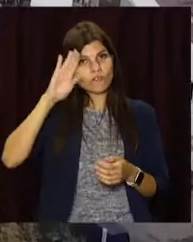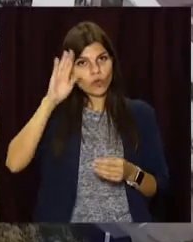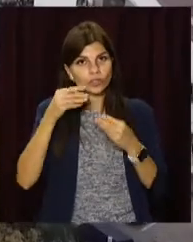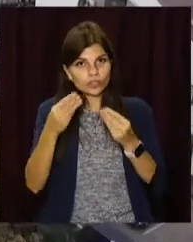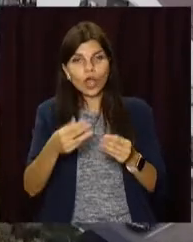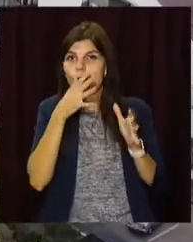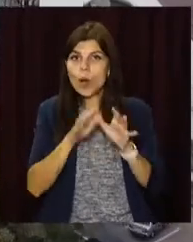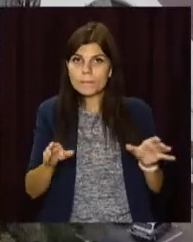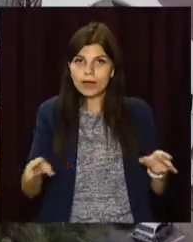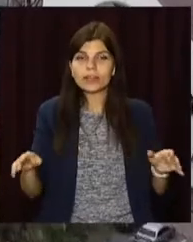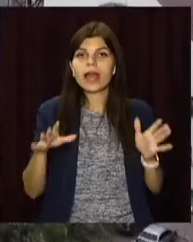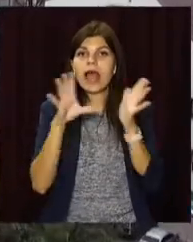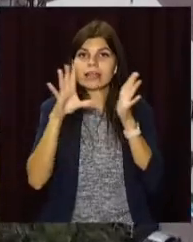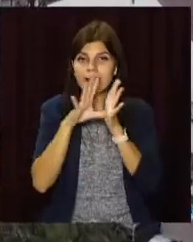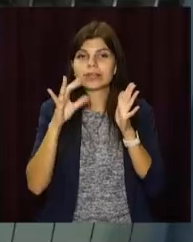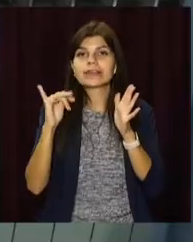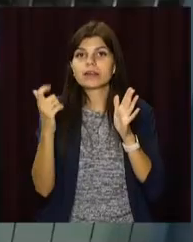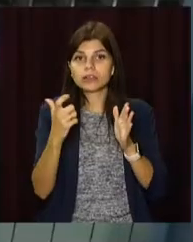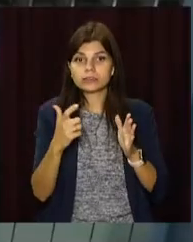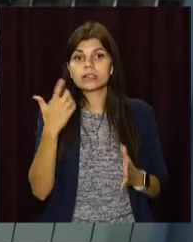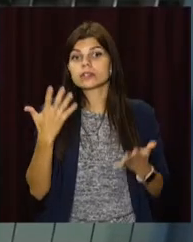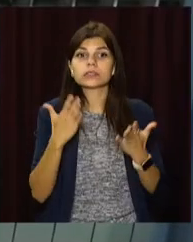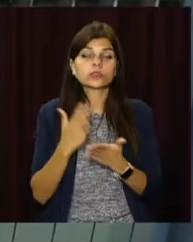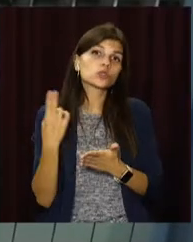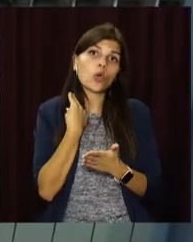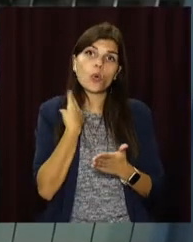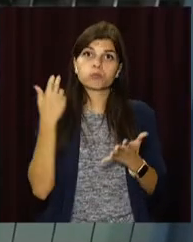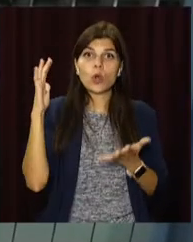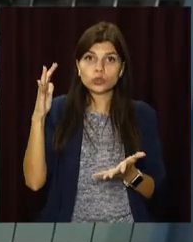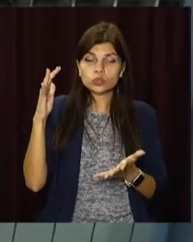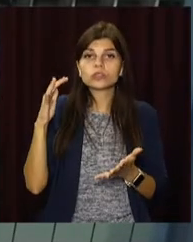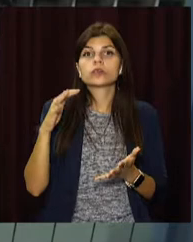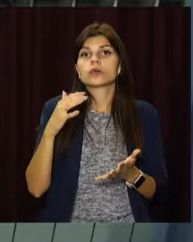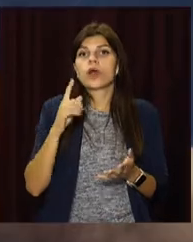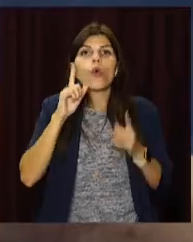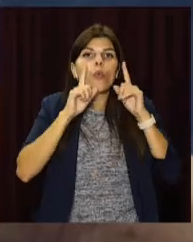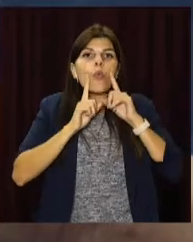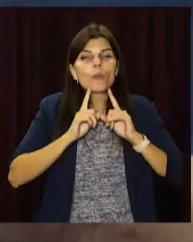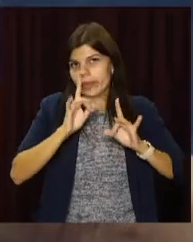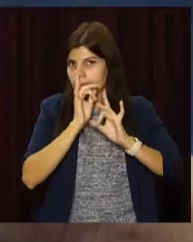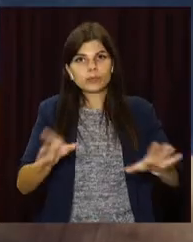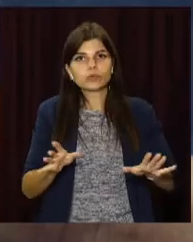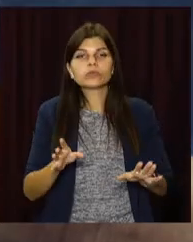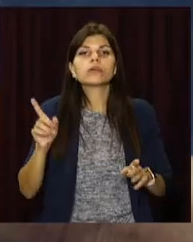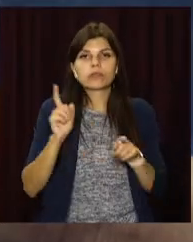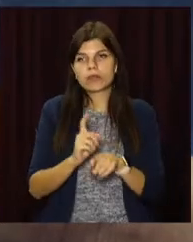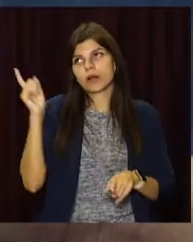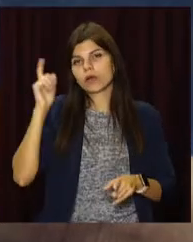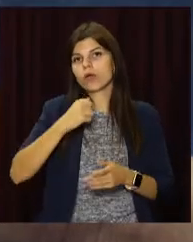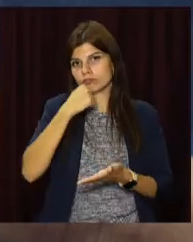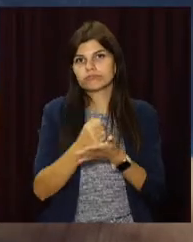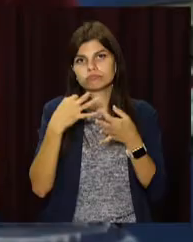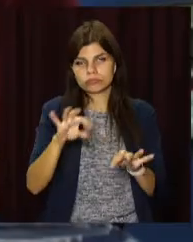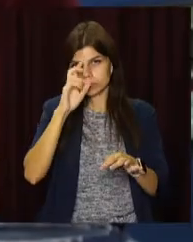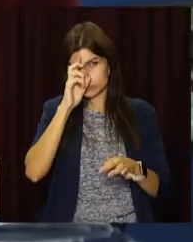Водопостачання, опалення, електроенергія та газ. Якщо є заборгованість, зручностей не буде. Відповідні зміни до постанови затвердив уряд.